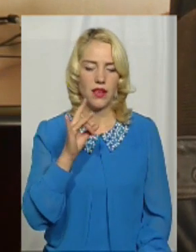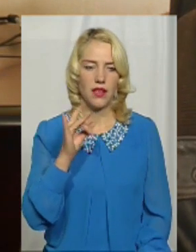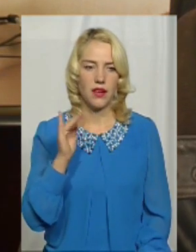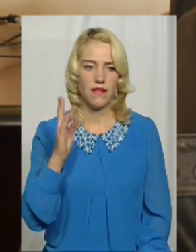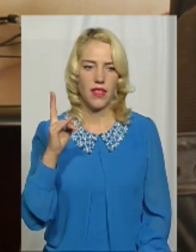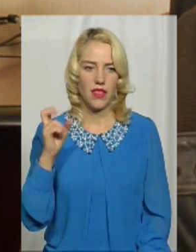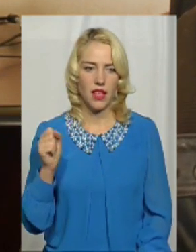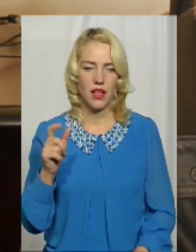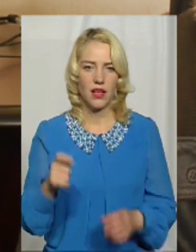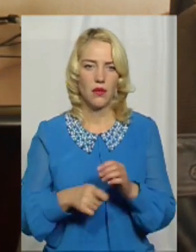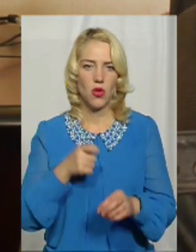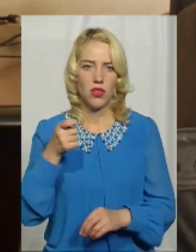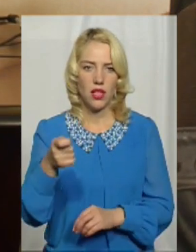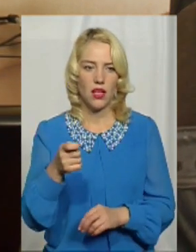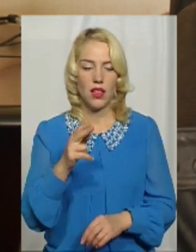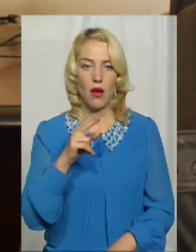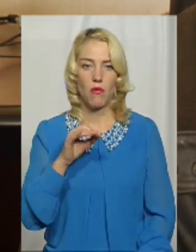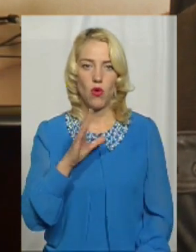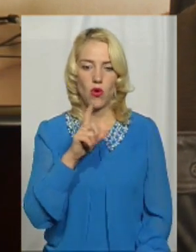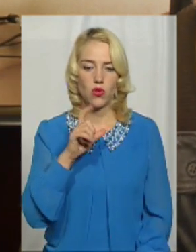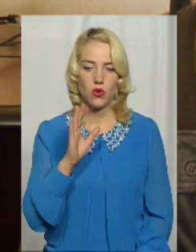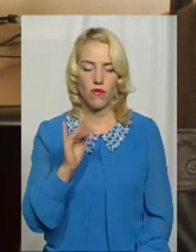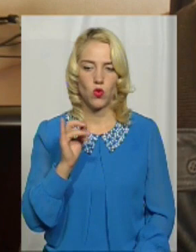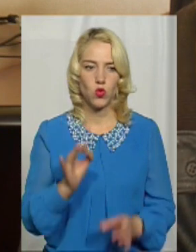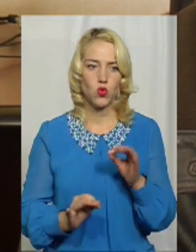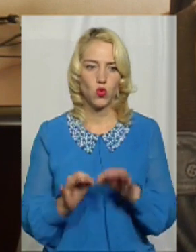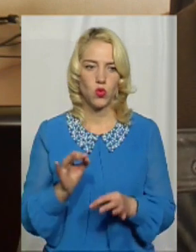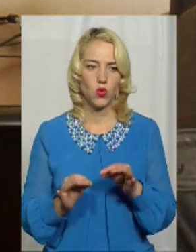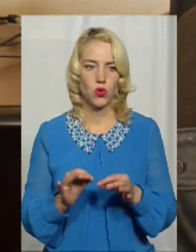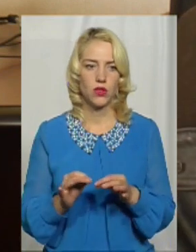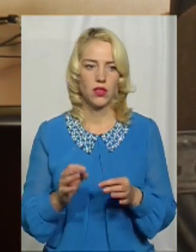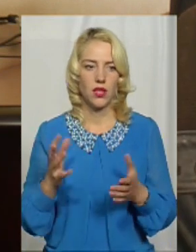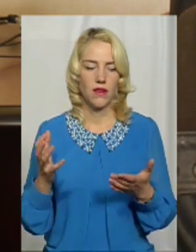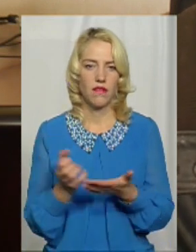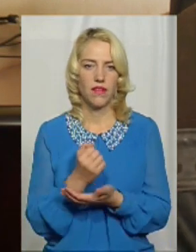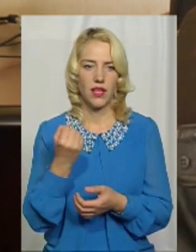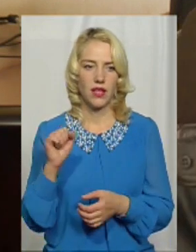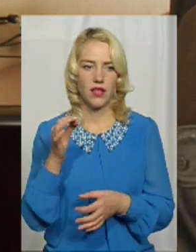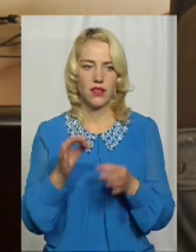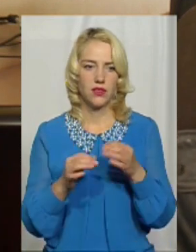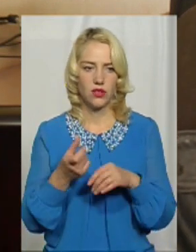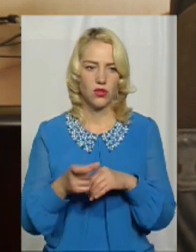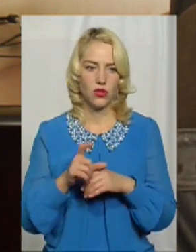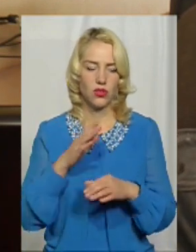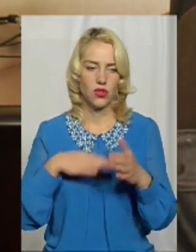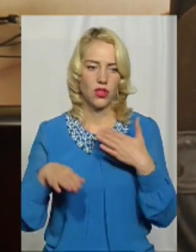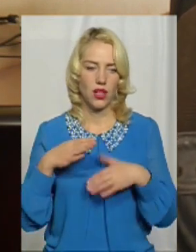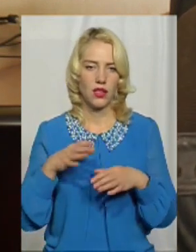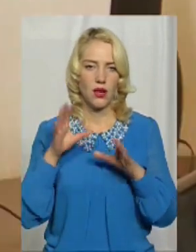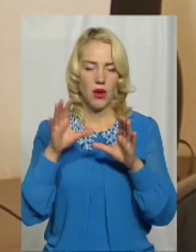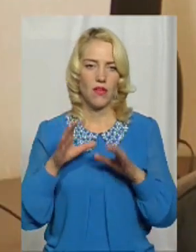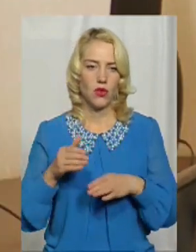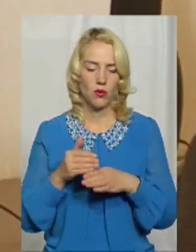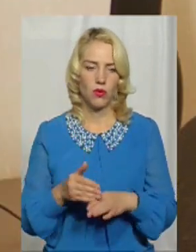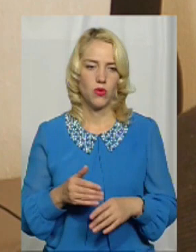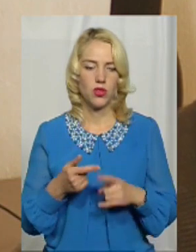значить, і подала позов в суд. Ну, і виграли в суд. Я дуже радий правовій допомозі.